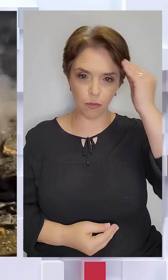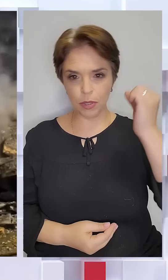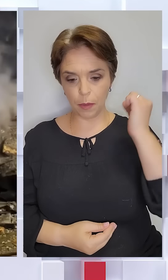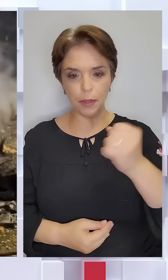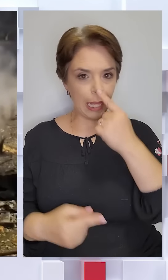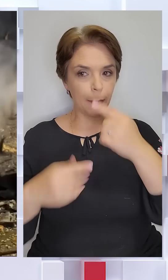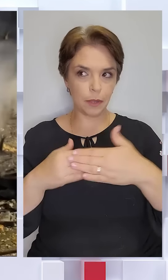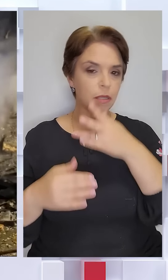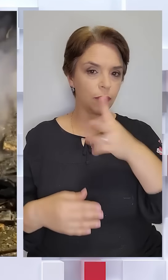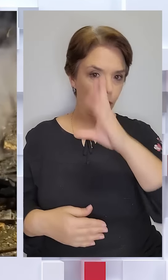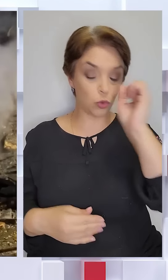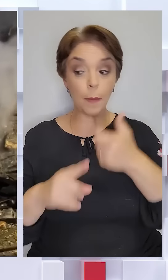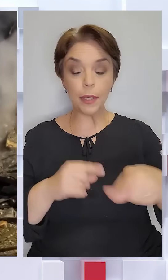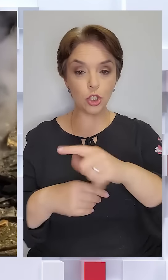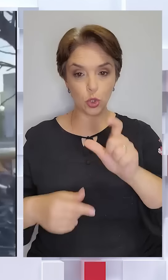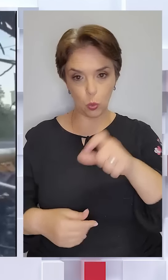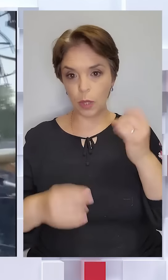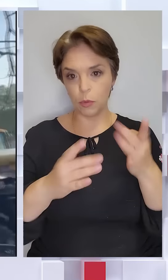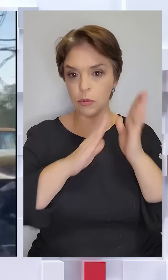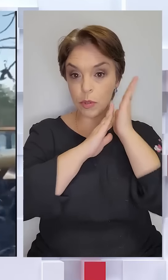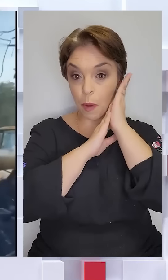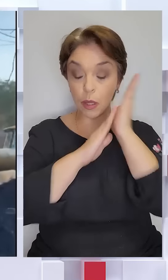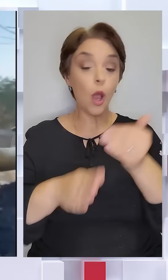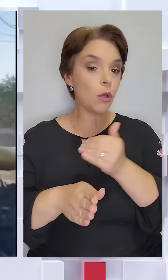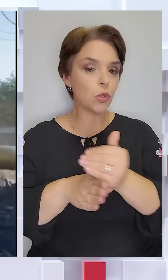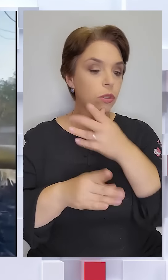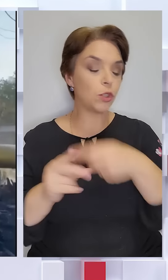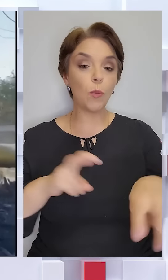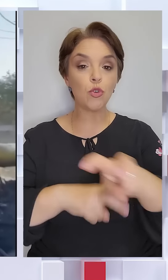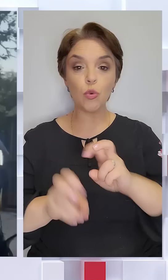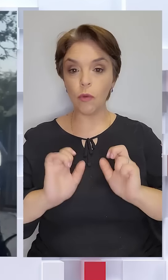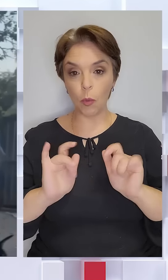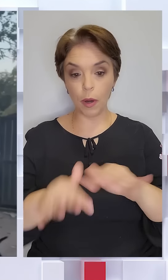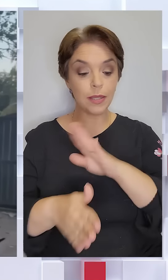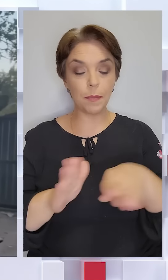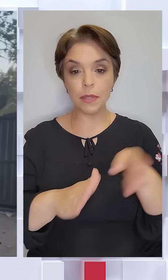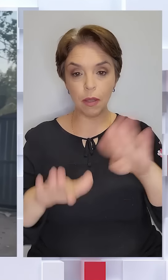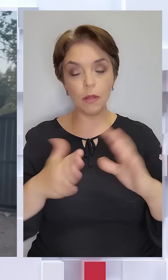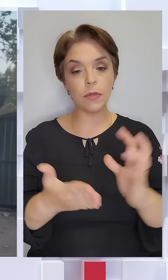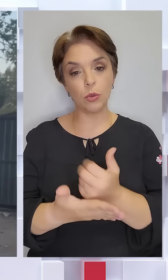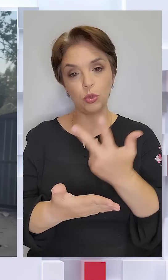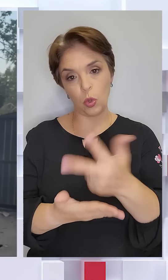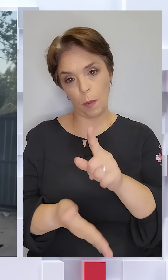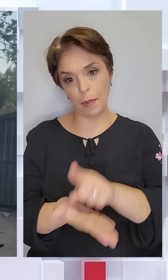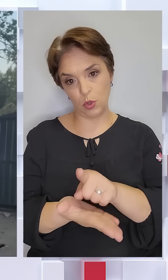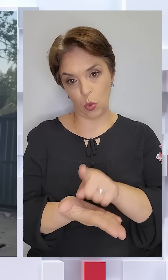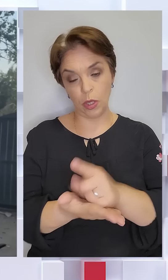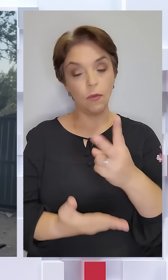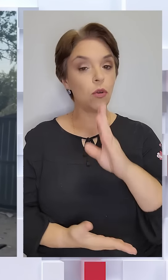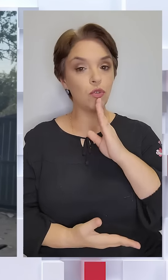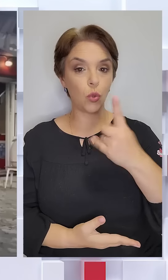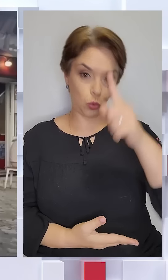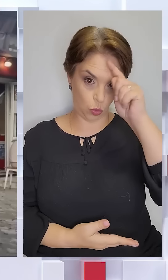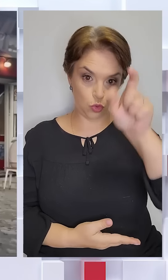били близько другої ночі, коли більшість жителів спали. Згодом, під час пошукової операції, під завалами знайдуть трьох пенсіонерів – двох